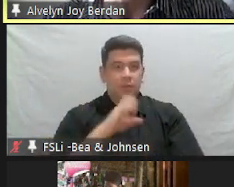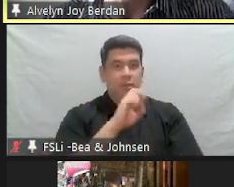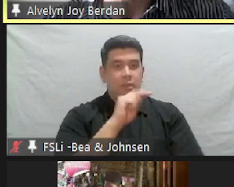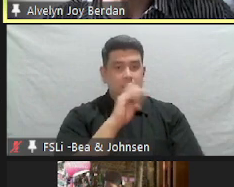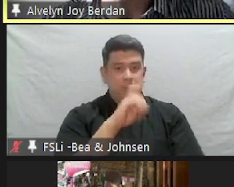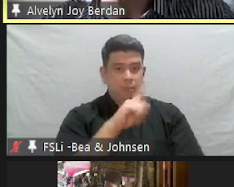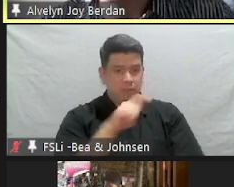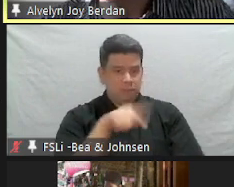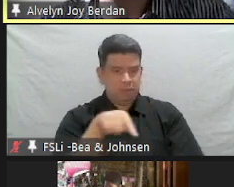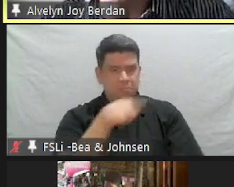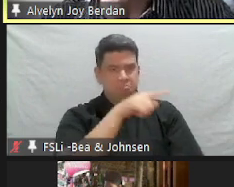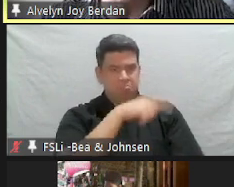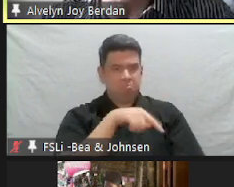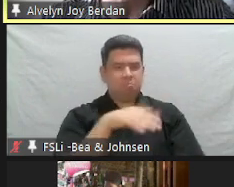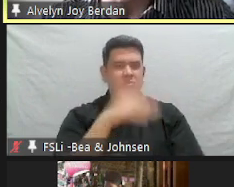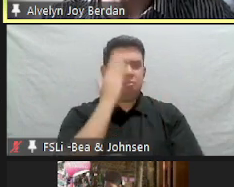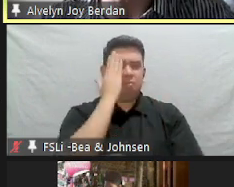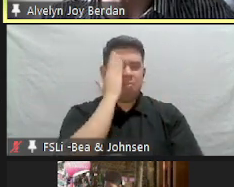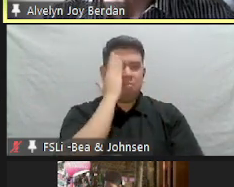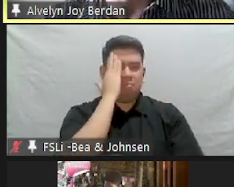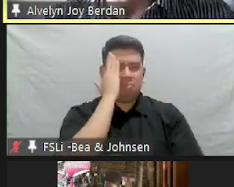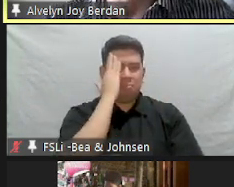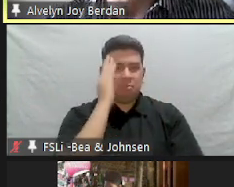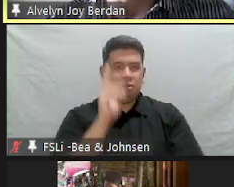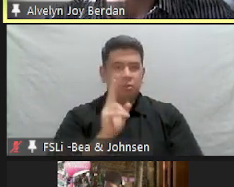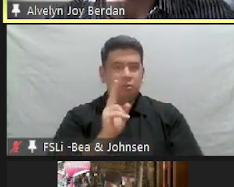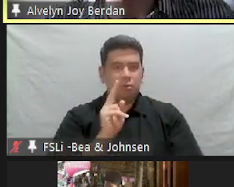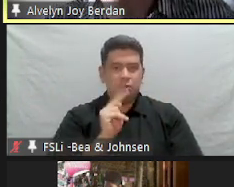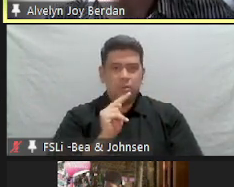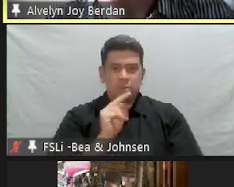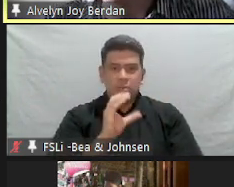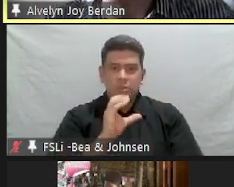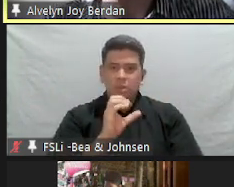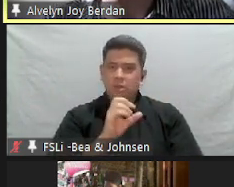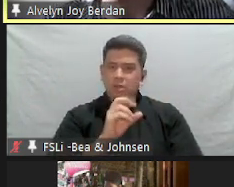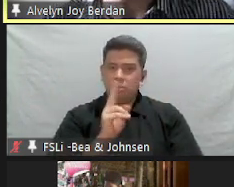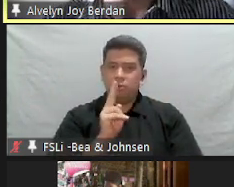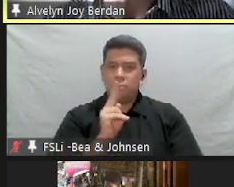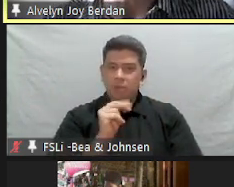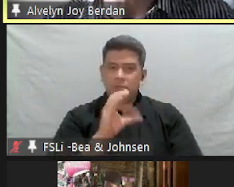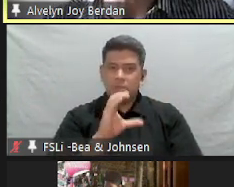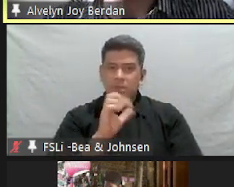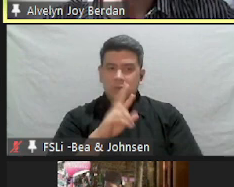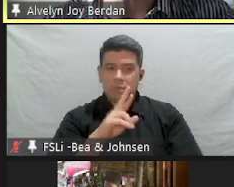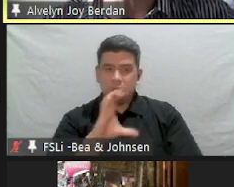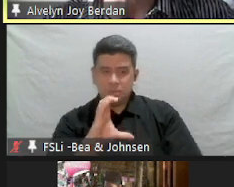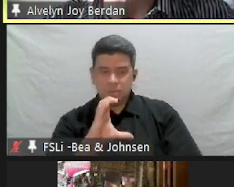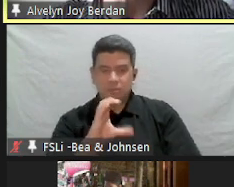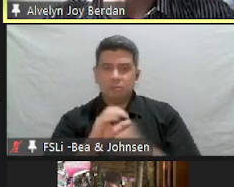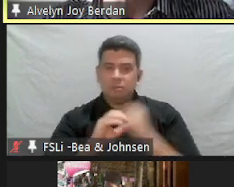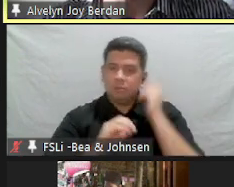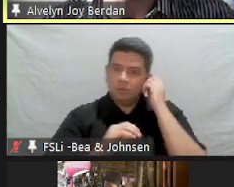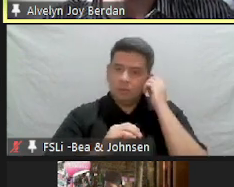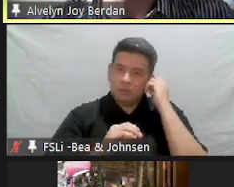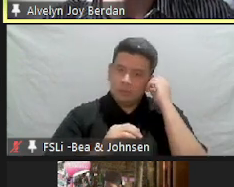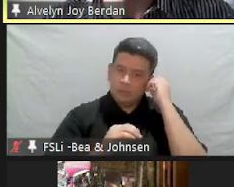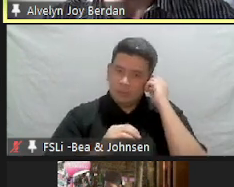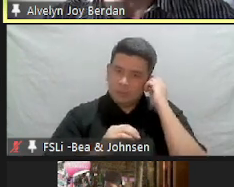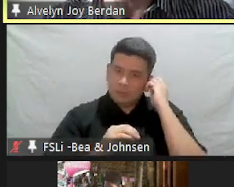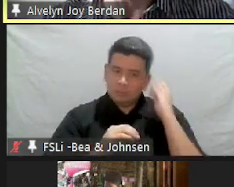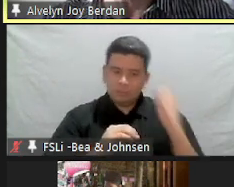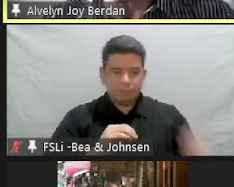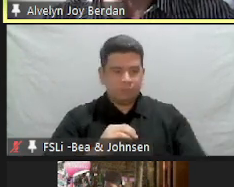po natin yung usapin po ng UNCRC, karapatan ng mga bata, di po ba? At naway yung mga kasama po